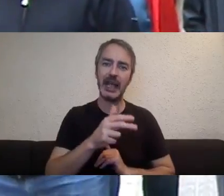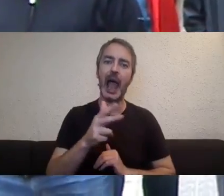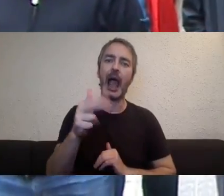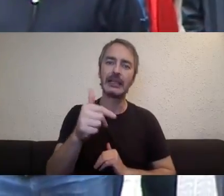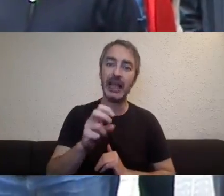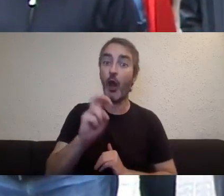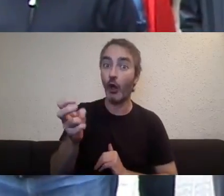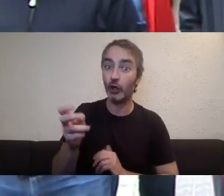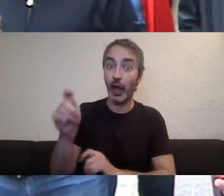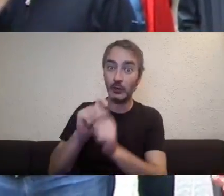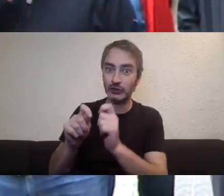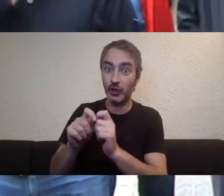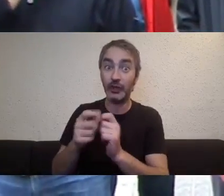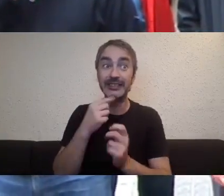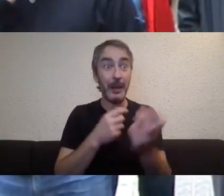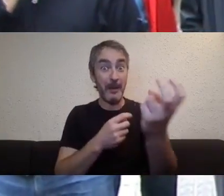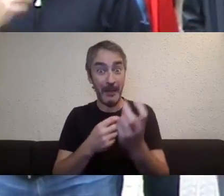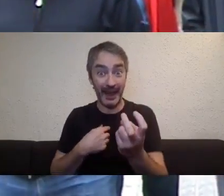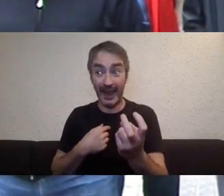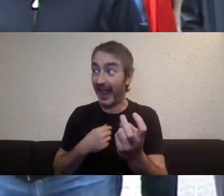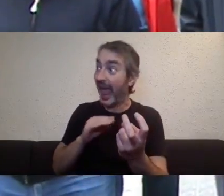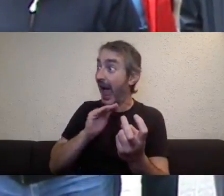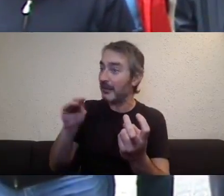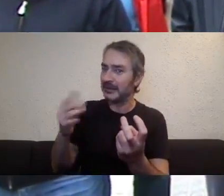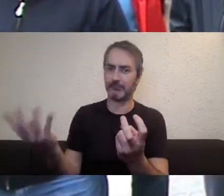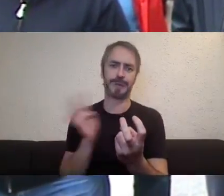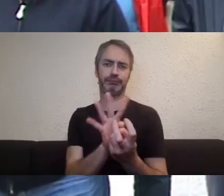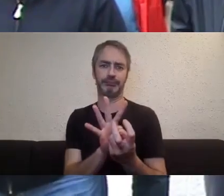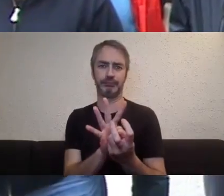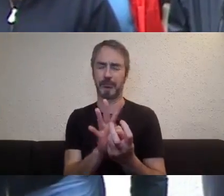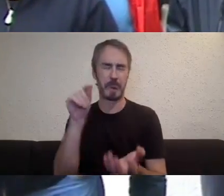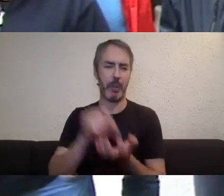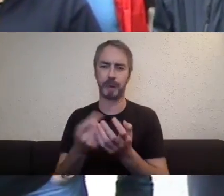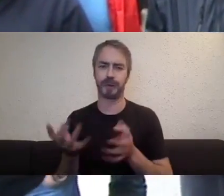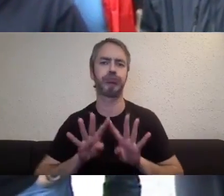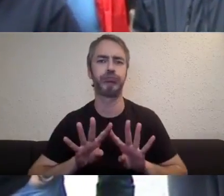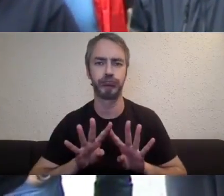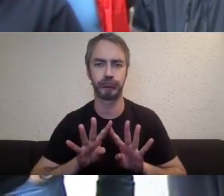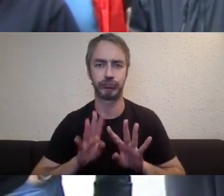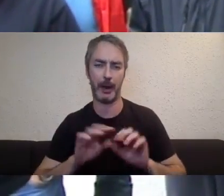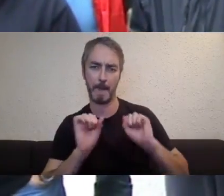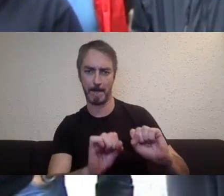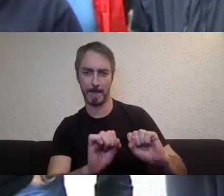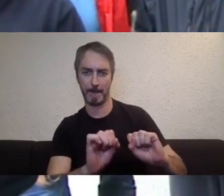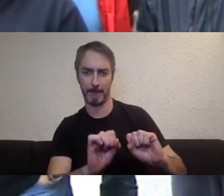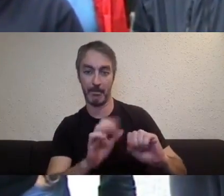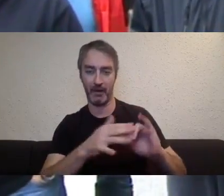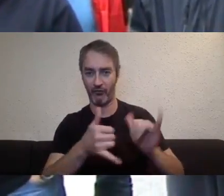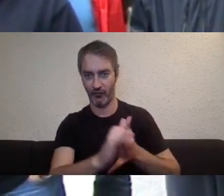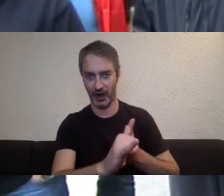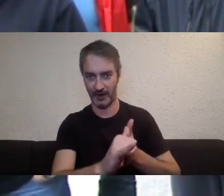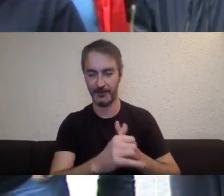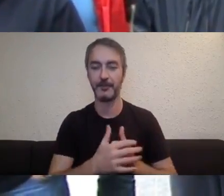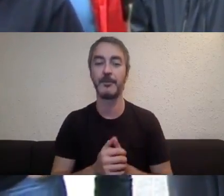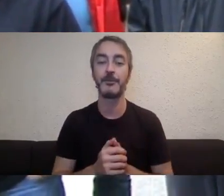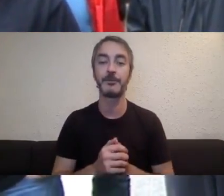un truc, i en un moment, l'últim cop que van venir, en 2 minuts hi havia 20 persones aquí baix fent-los fora. I això, bueno,